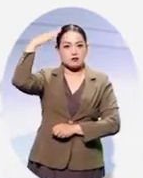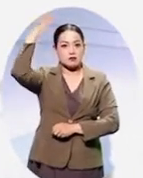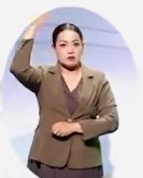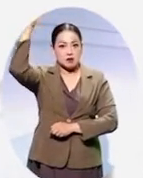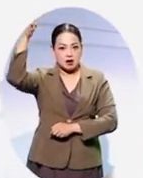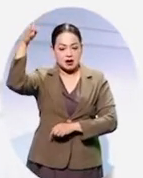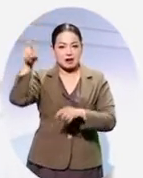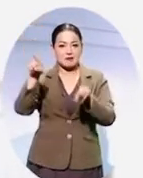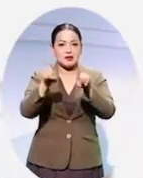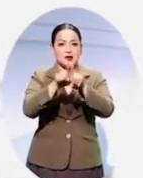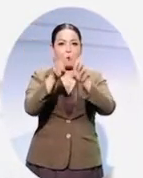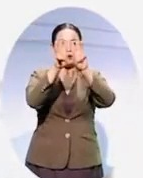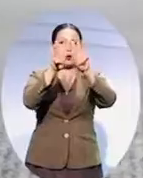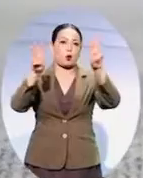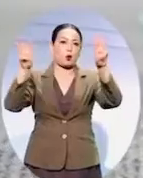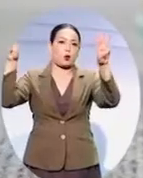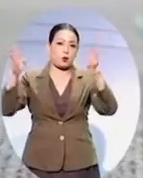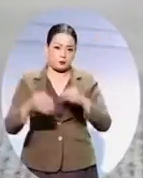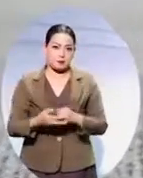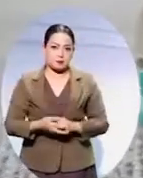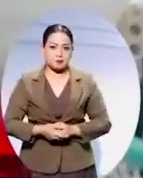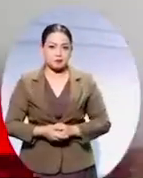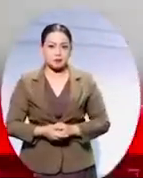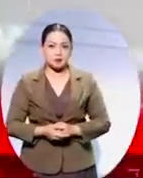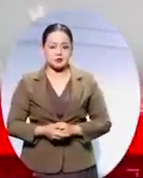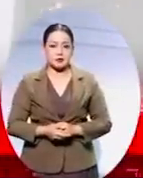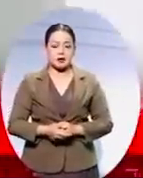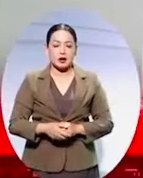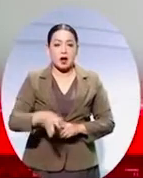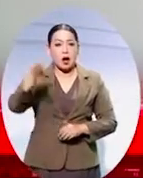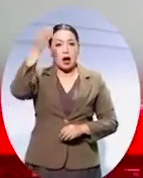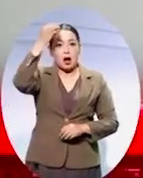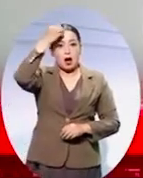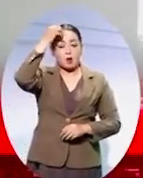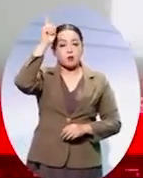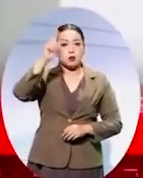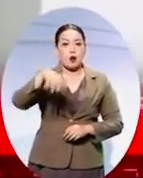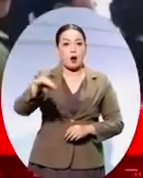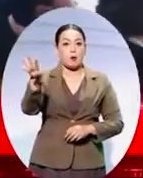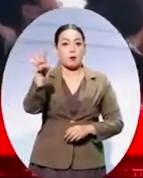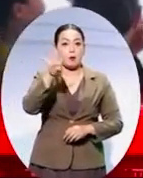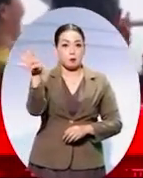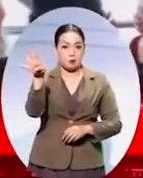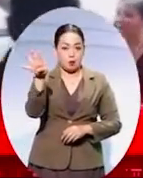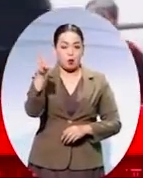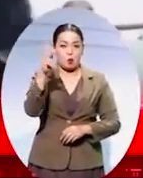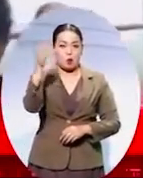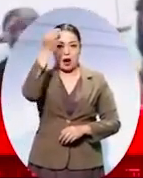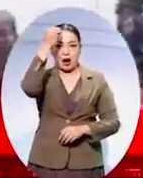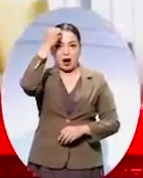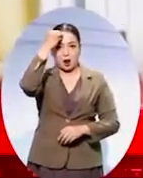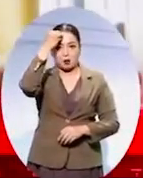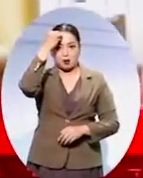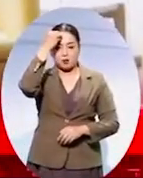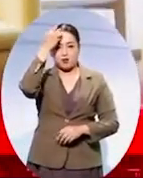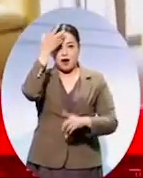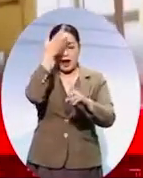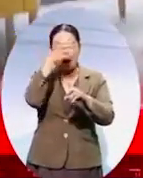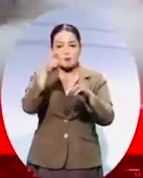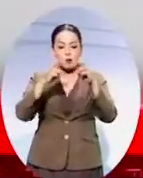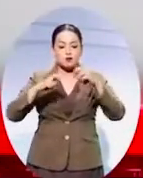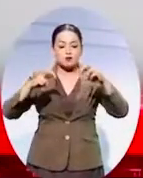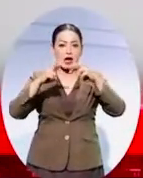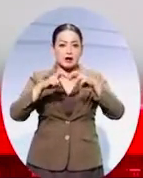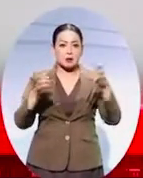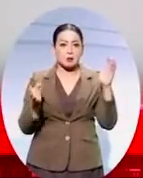hơn ở trong tương lai. Hiện tại, 4 khóa học về lập trình, robot, web và vận hành Lego đã được thiết kế dành cho trẻ ở